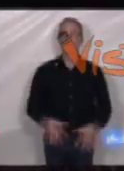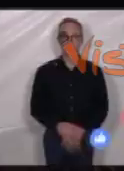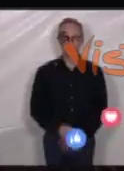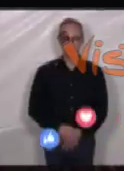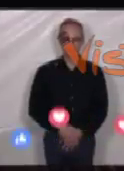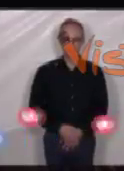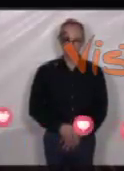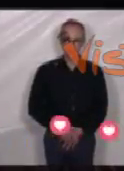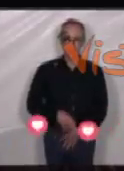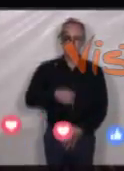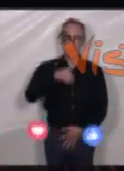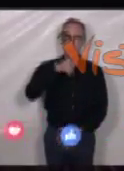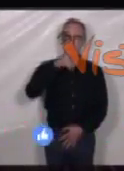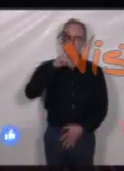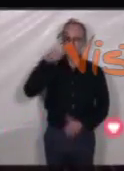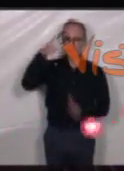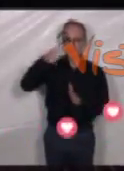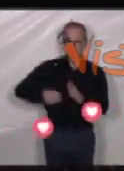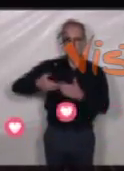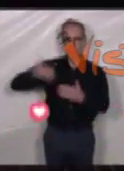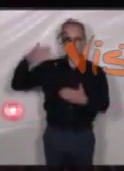depuis tant et tant de mois